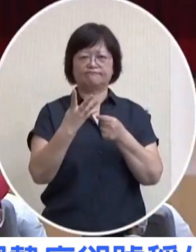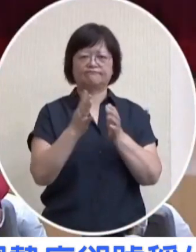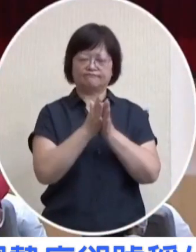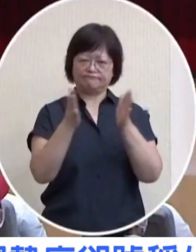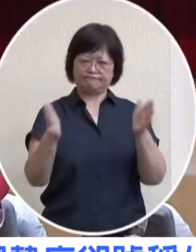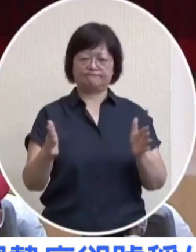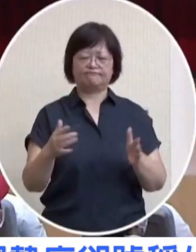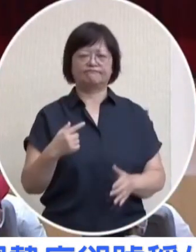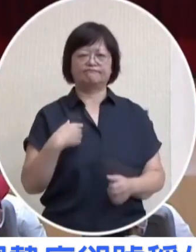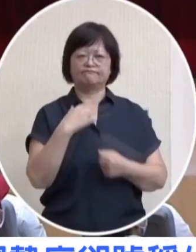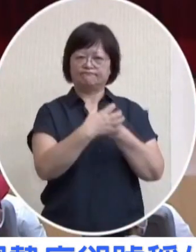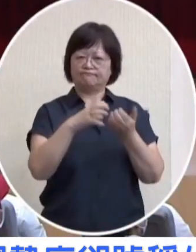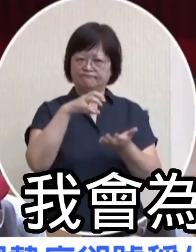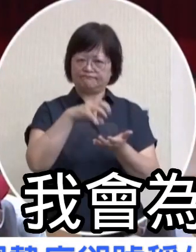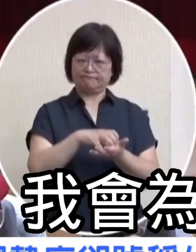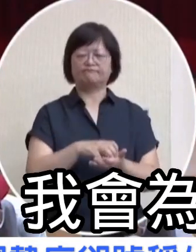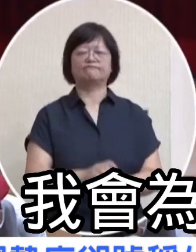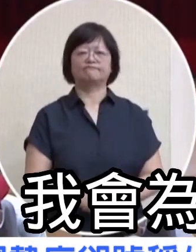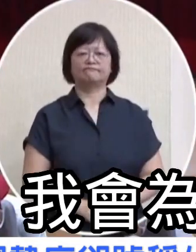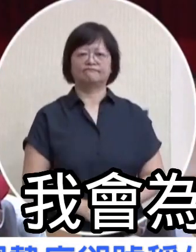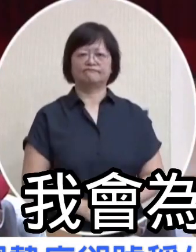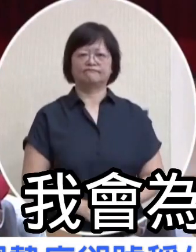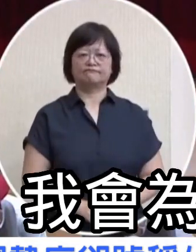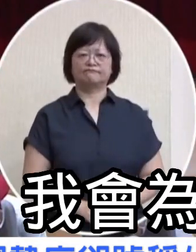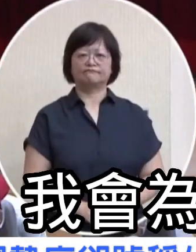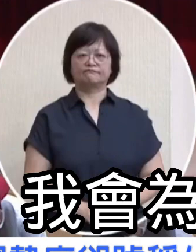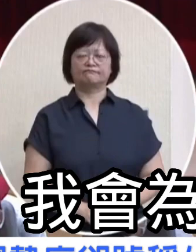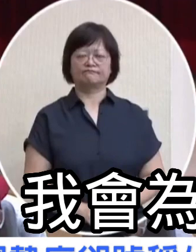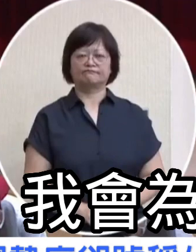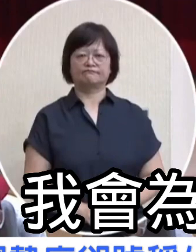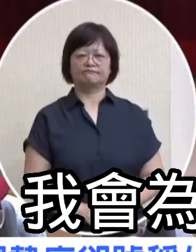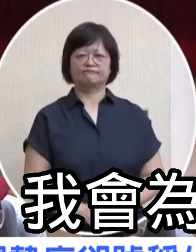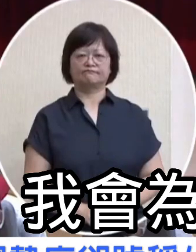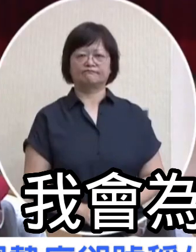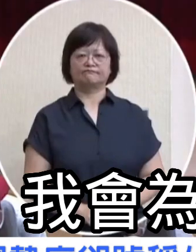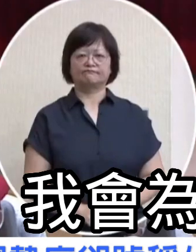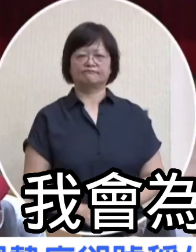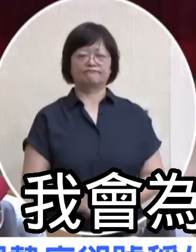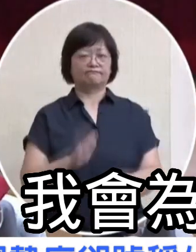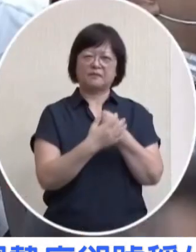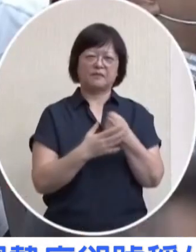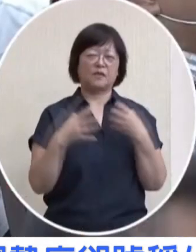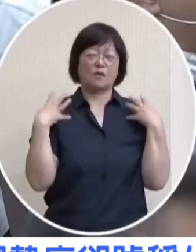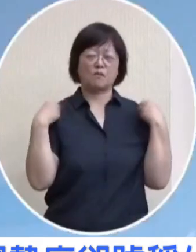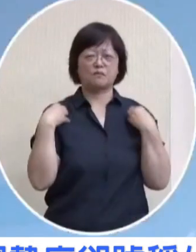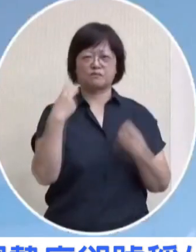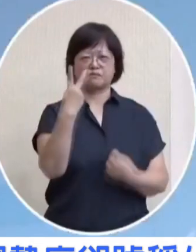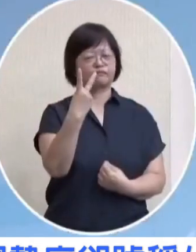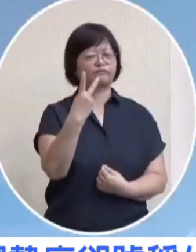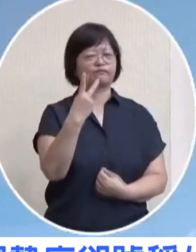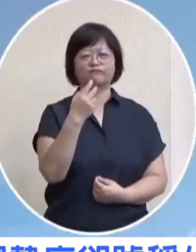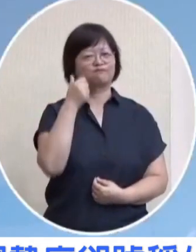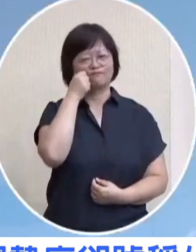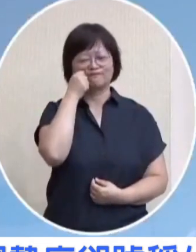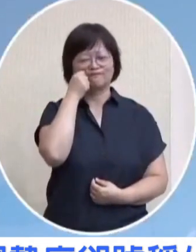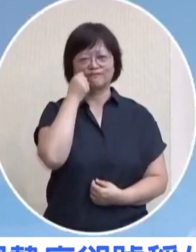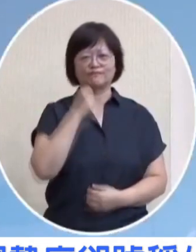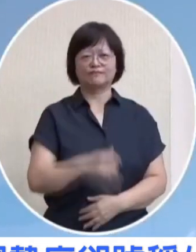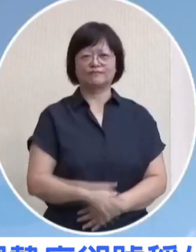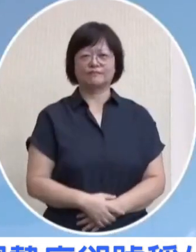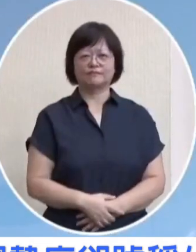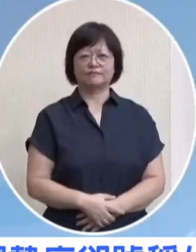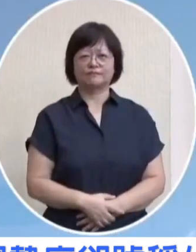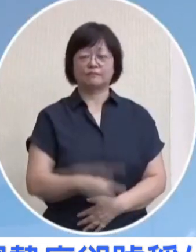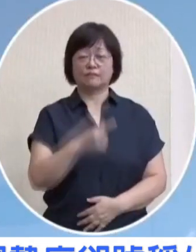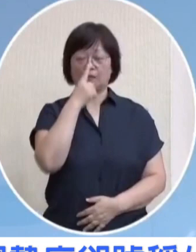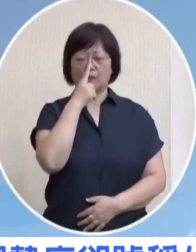证我会为台湾带来未来50年的和平。我懂财经，并拥有经